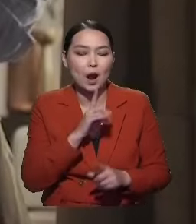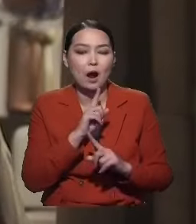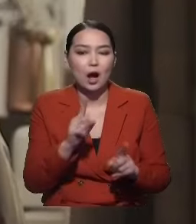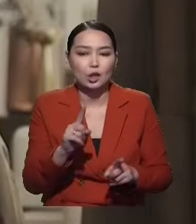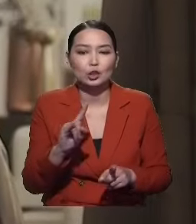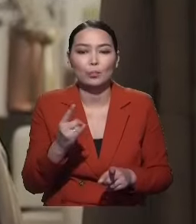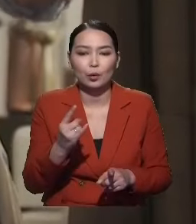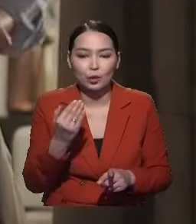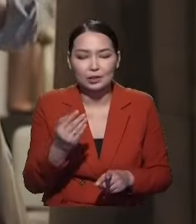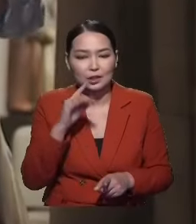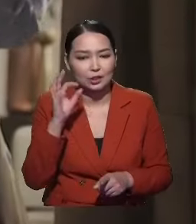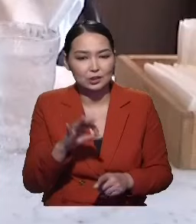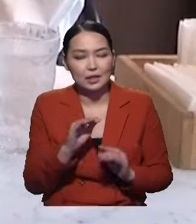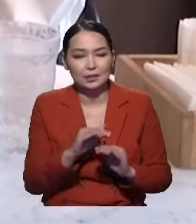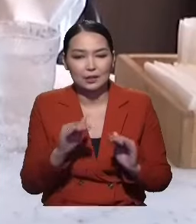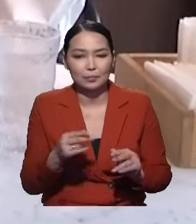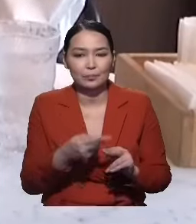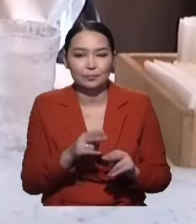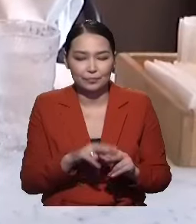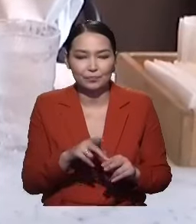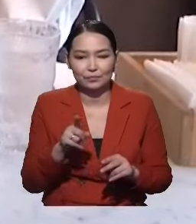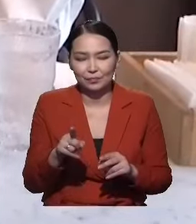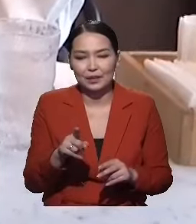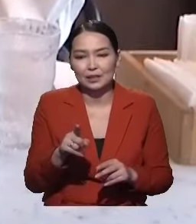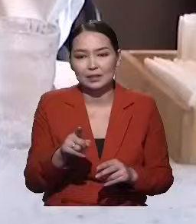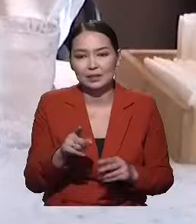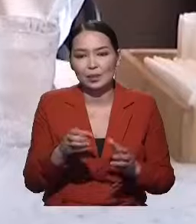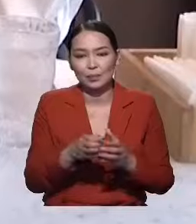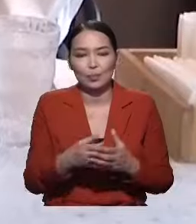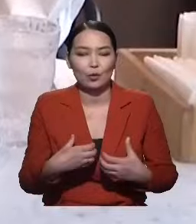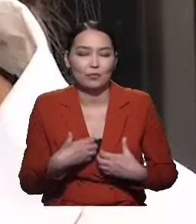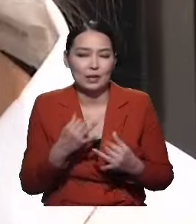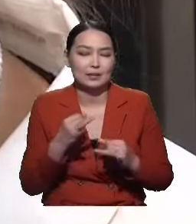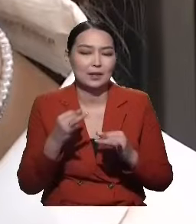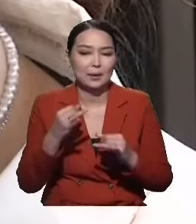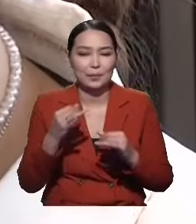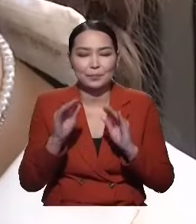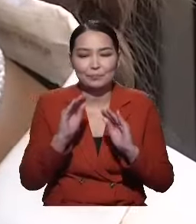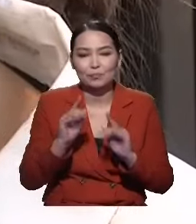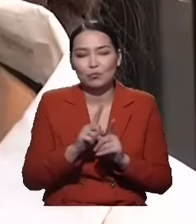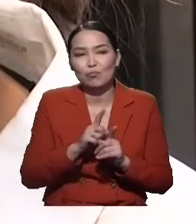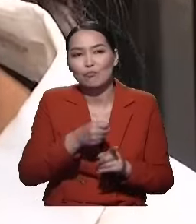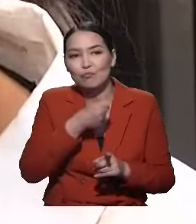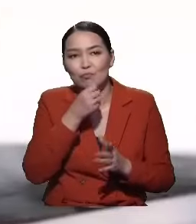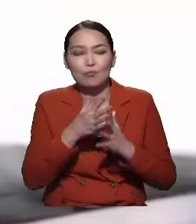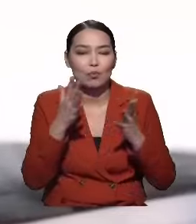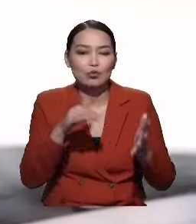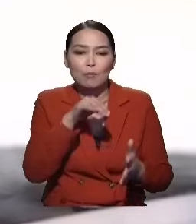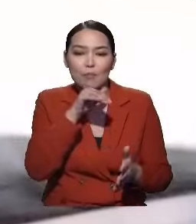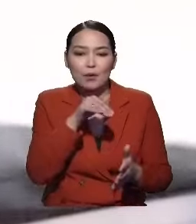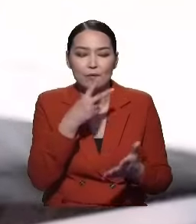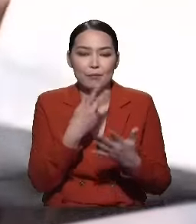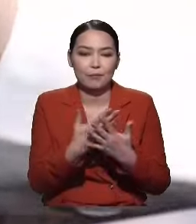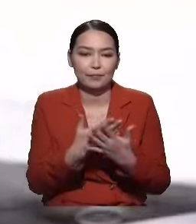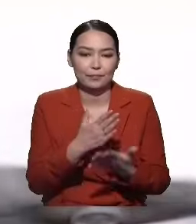ребенка. Зачастую дети-актеры затмевают своих старших коллег по цеху и демонстрируют большой профессионализм, рассказывает она.